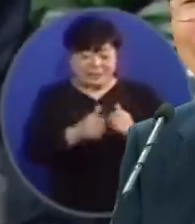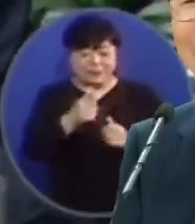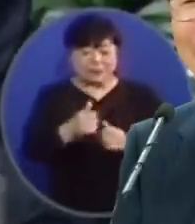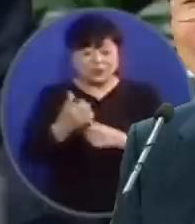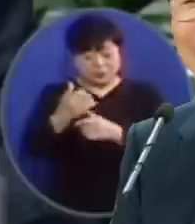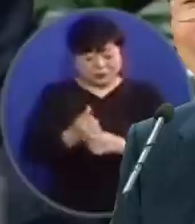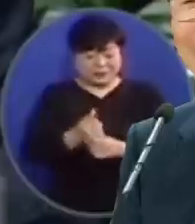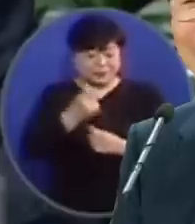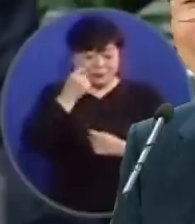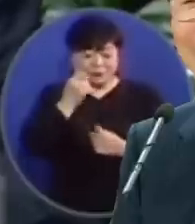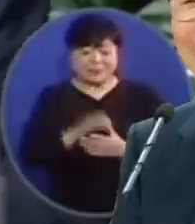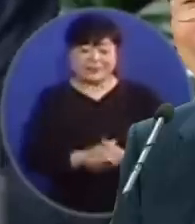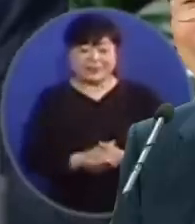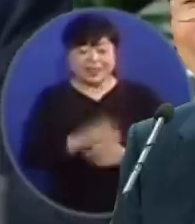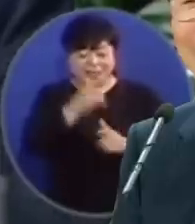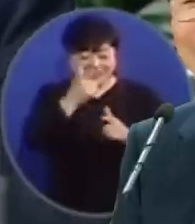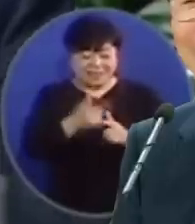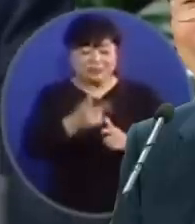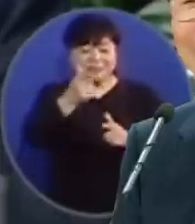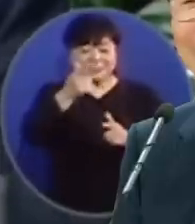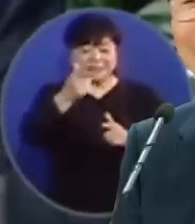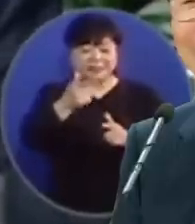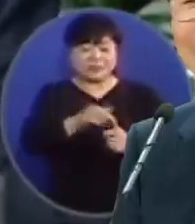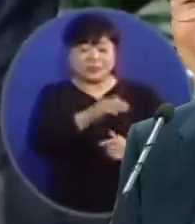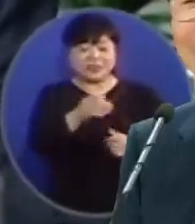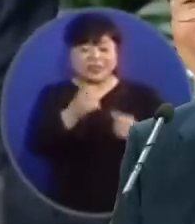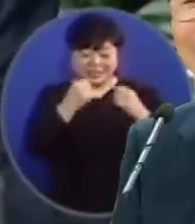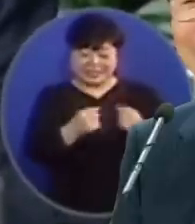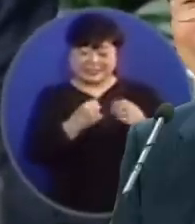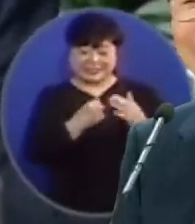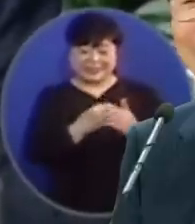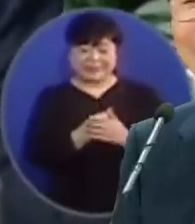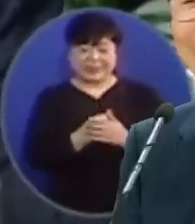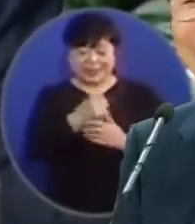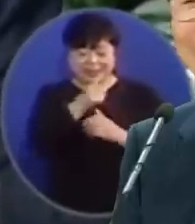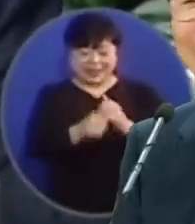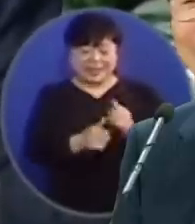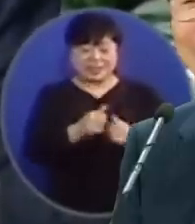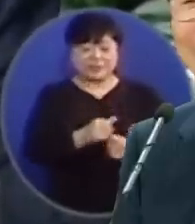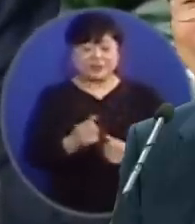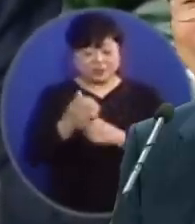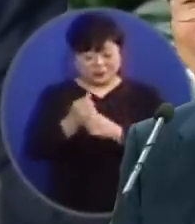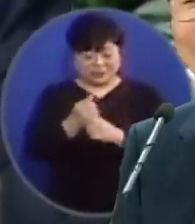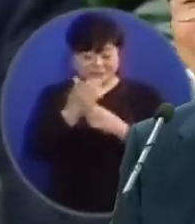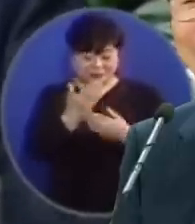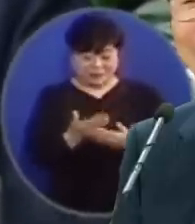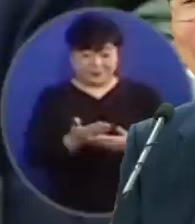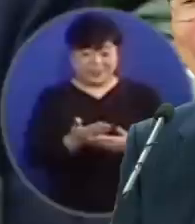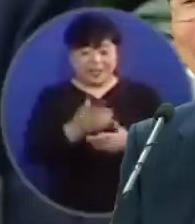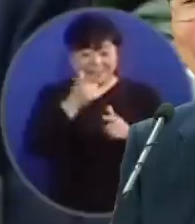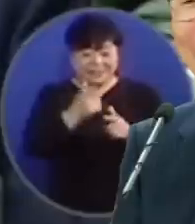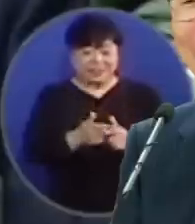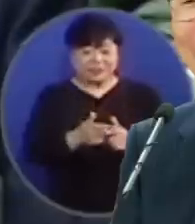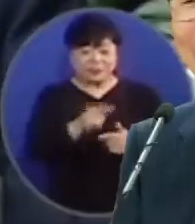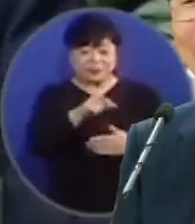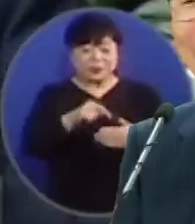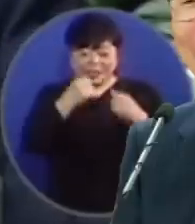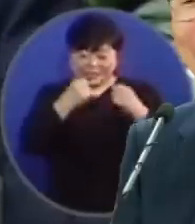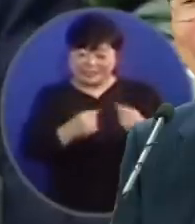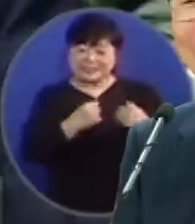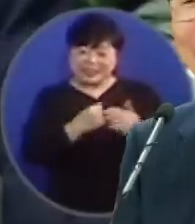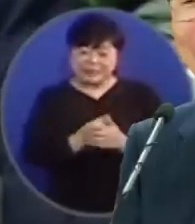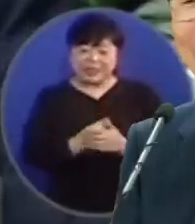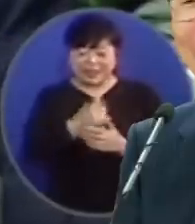붙들어 주지 않습니다. 예수님이 우리에게 계시기 때문에 하나님은 우리를 붙들어 주시고 예수님이 우리 속에 계시기